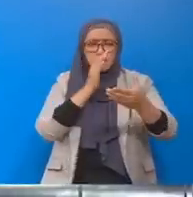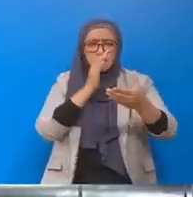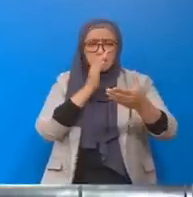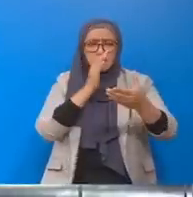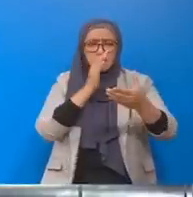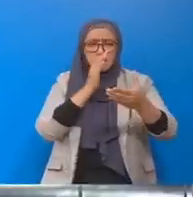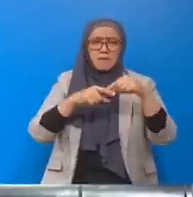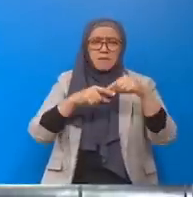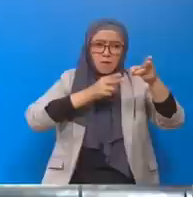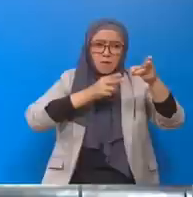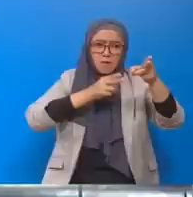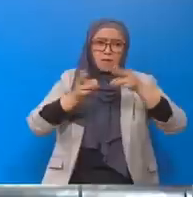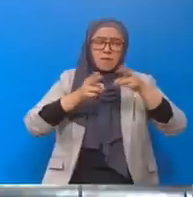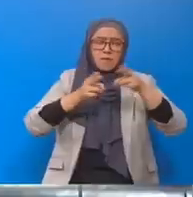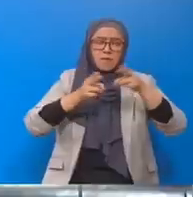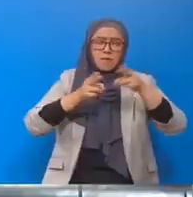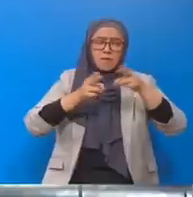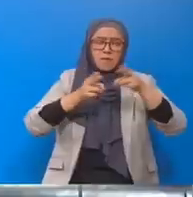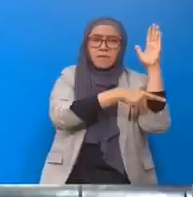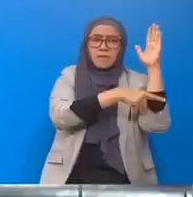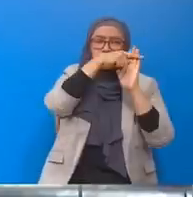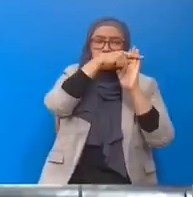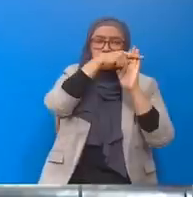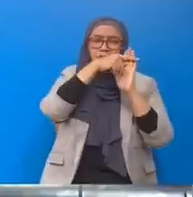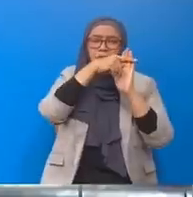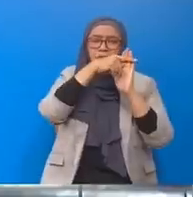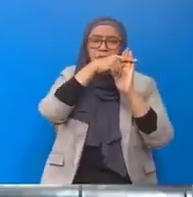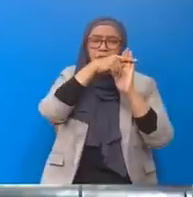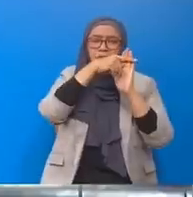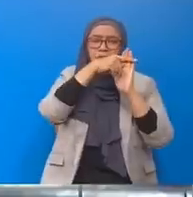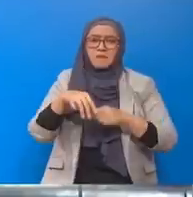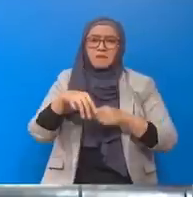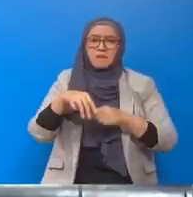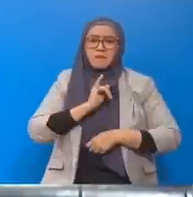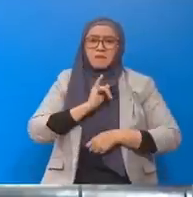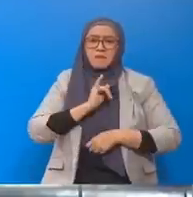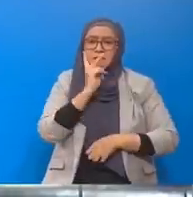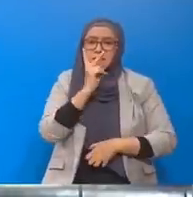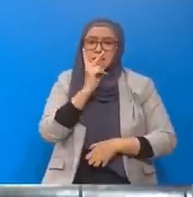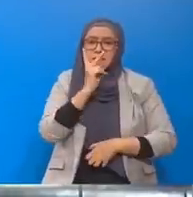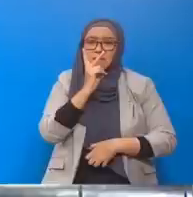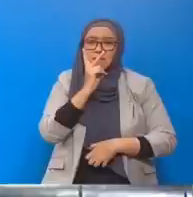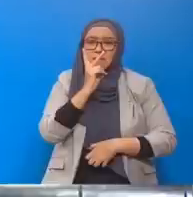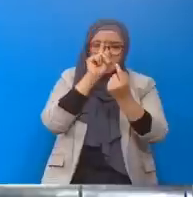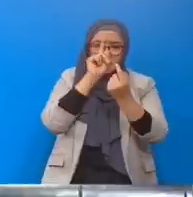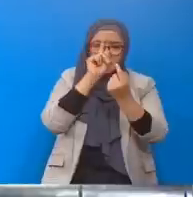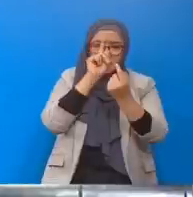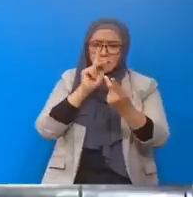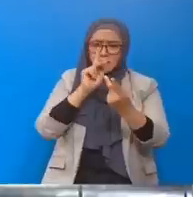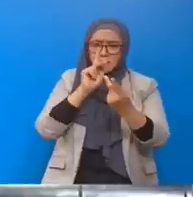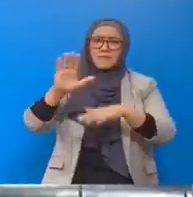aku Fauzan oleh-oleh Palembang Hai dan saya nampak bahwa udah channel Jelaskan yang mana